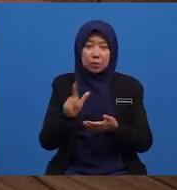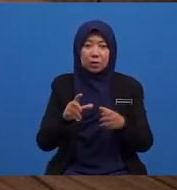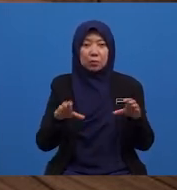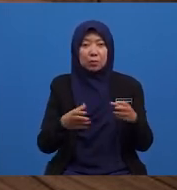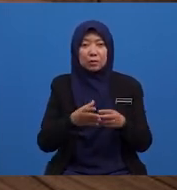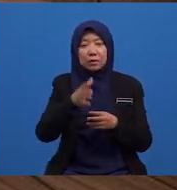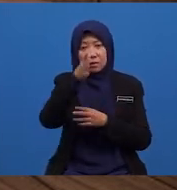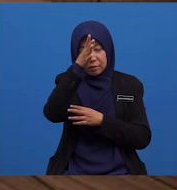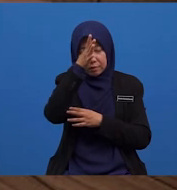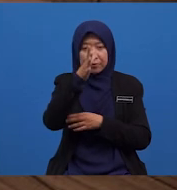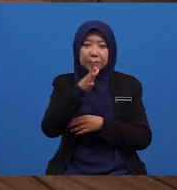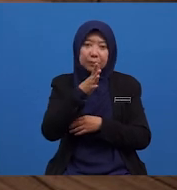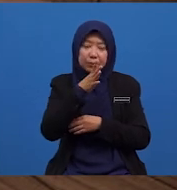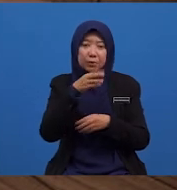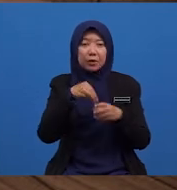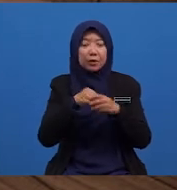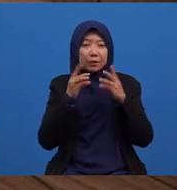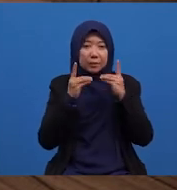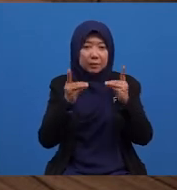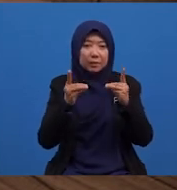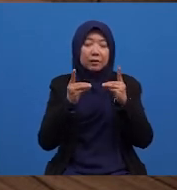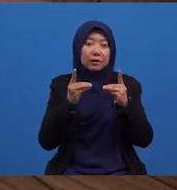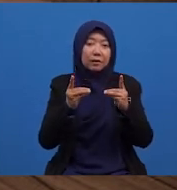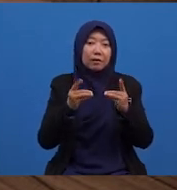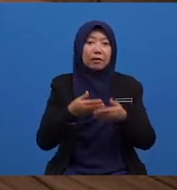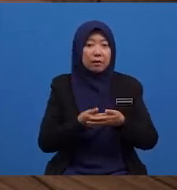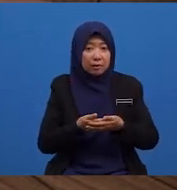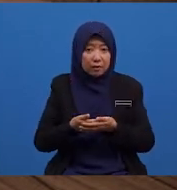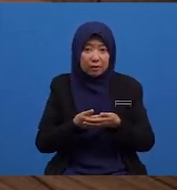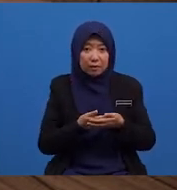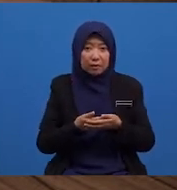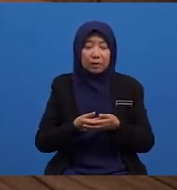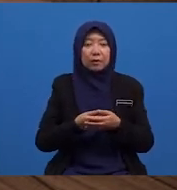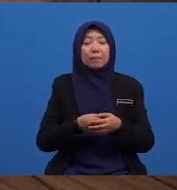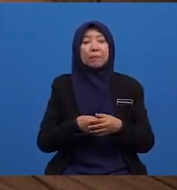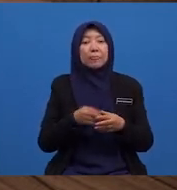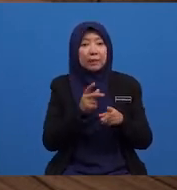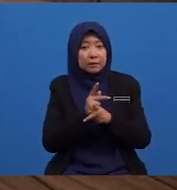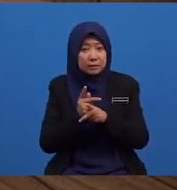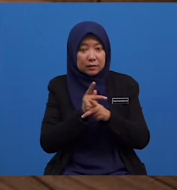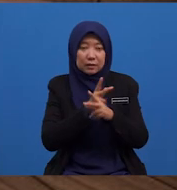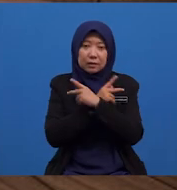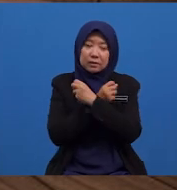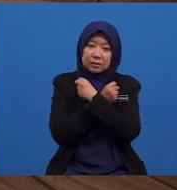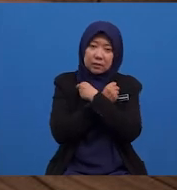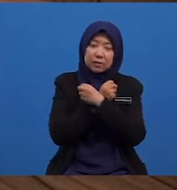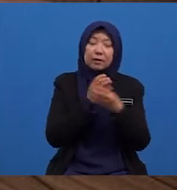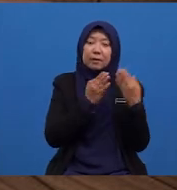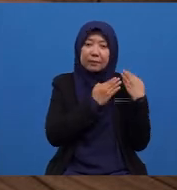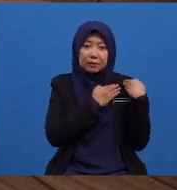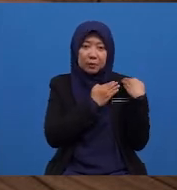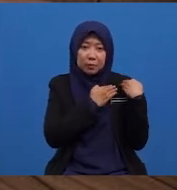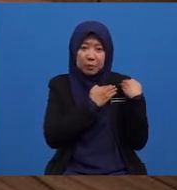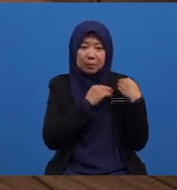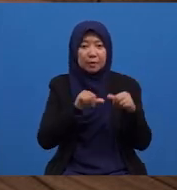ayah dan ibu dalam mendidik anak-anak. Penuh berhati-hati, kasih sayang dan bertanggungjawab